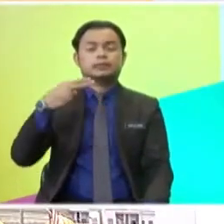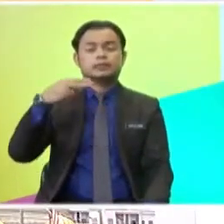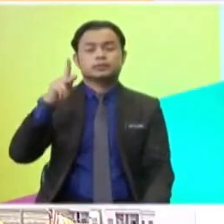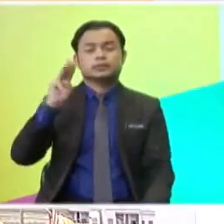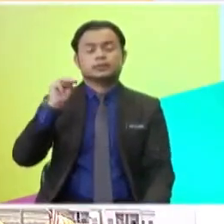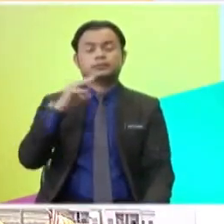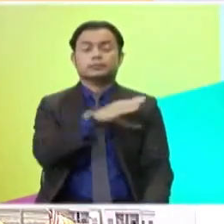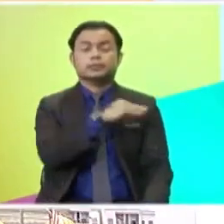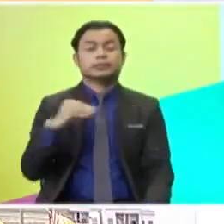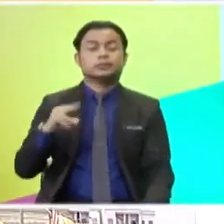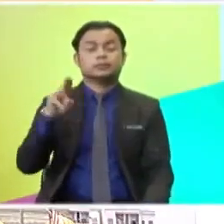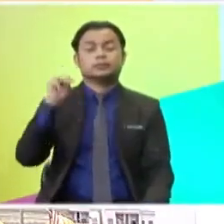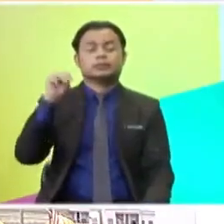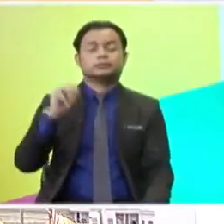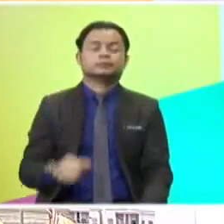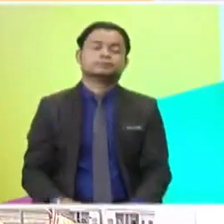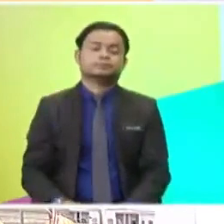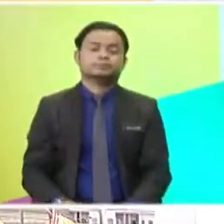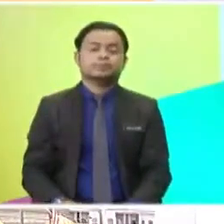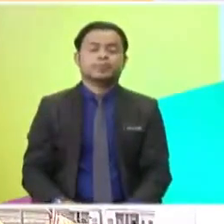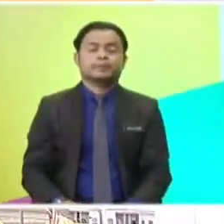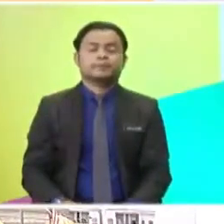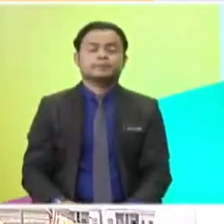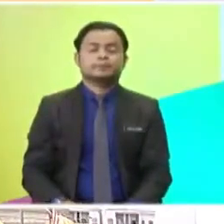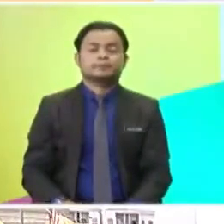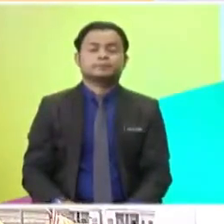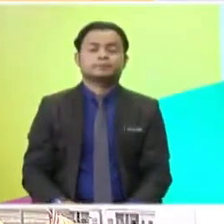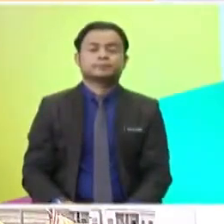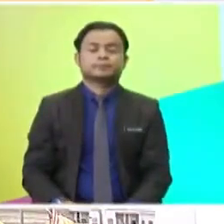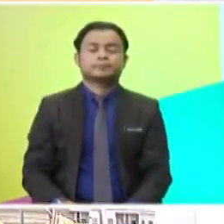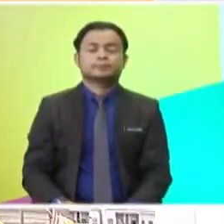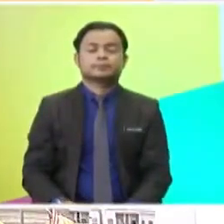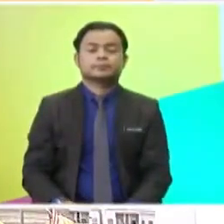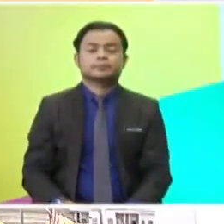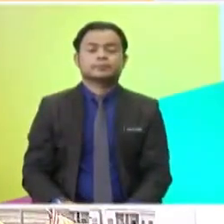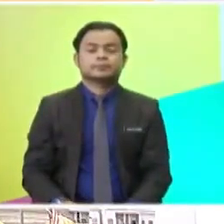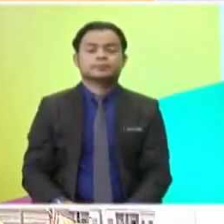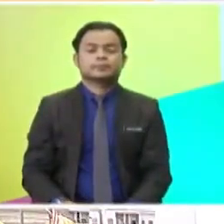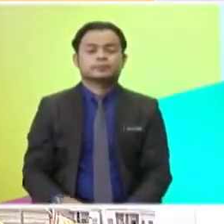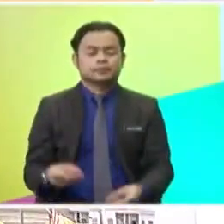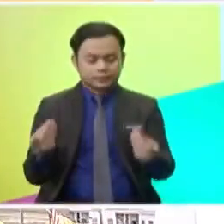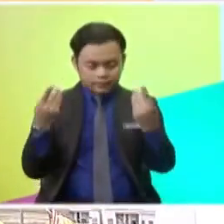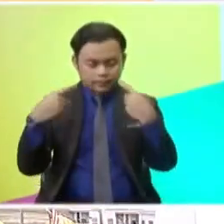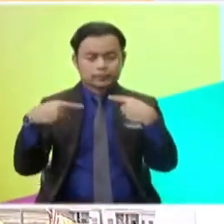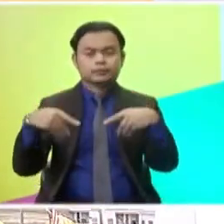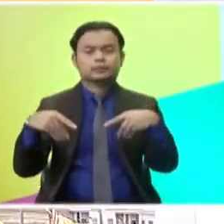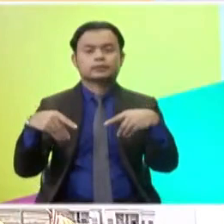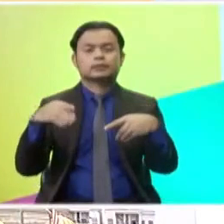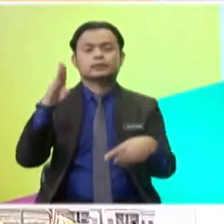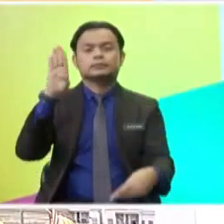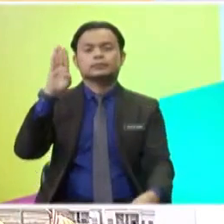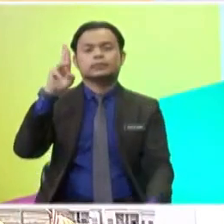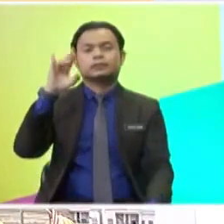juga ULM. Ha, kan mudah tu. Okey. Kemudian okey, semasa kedatangan British, okey,